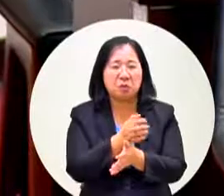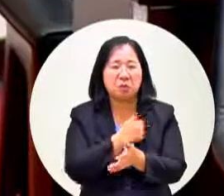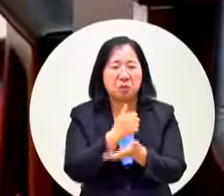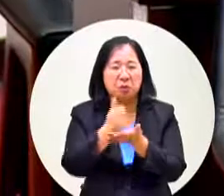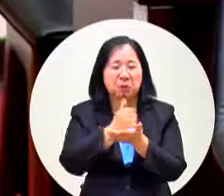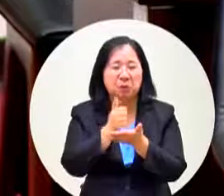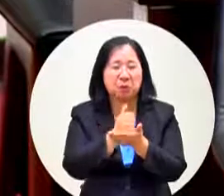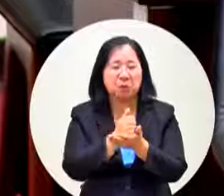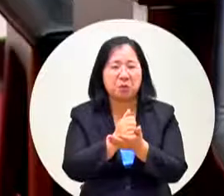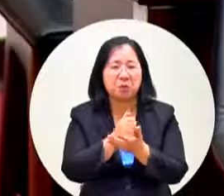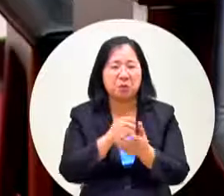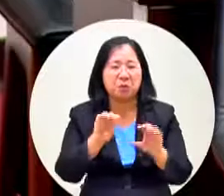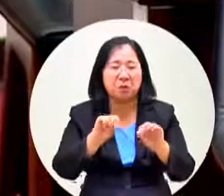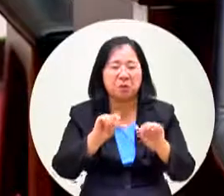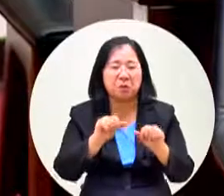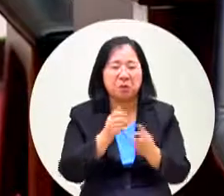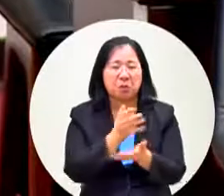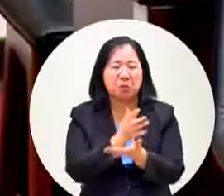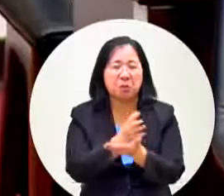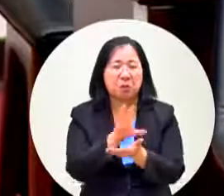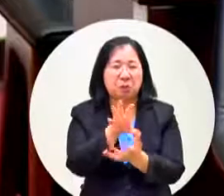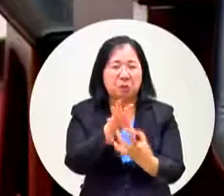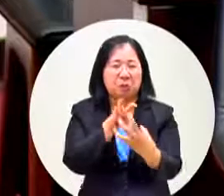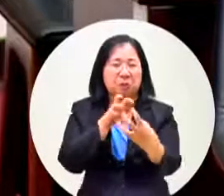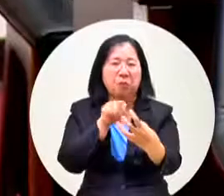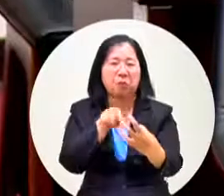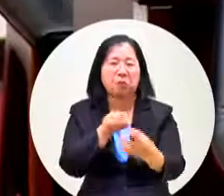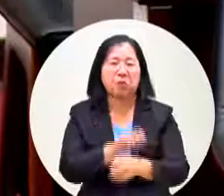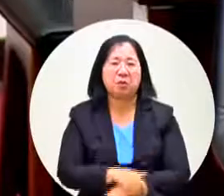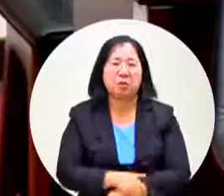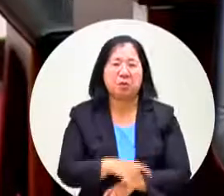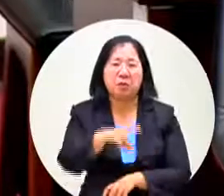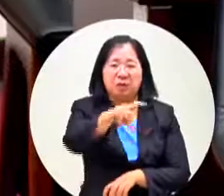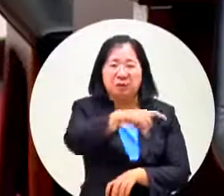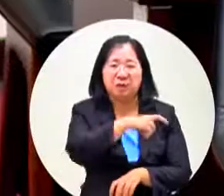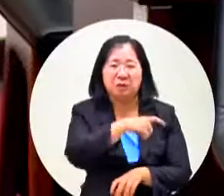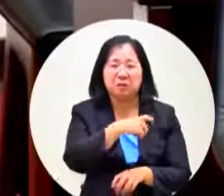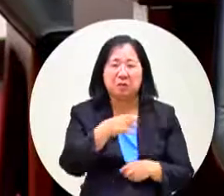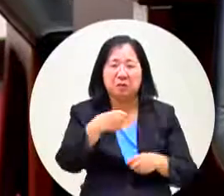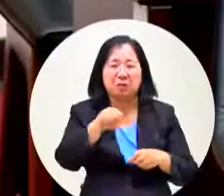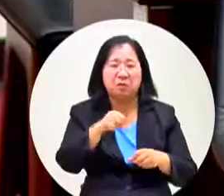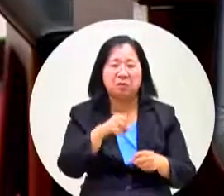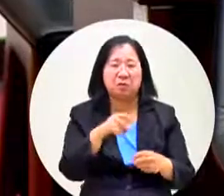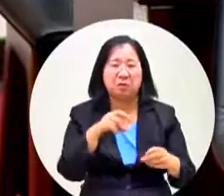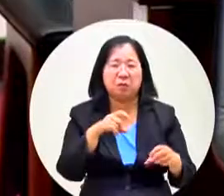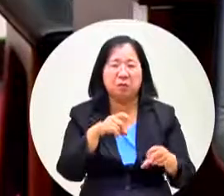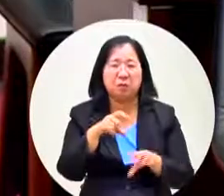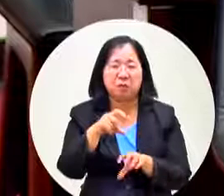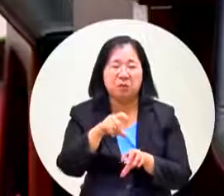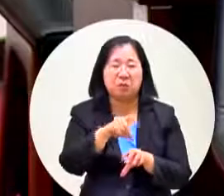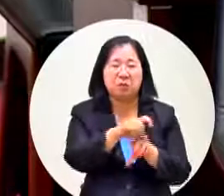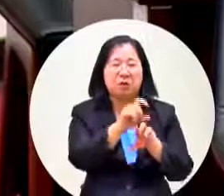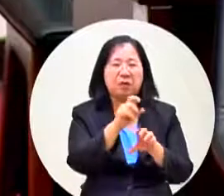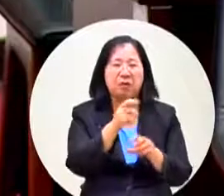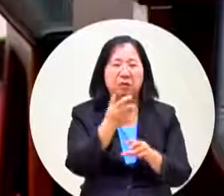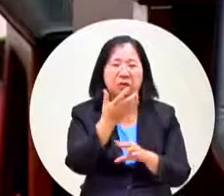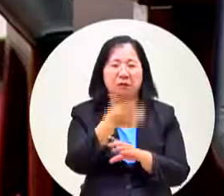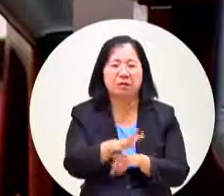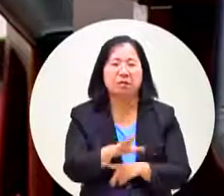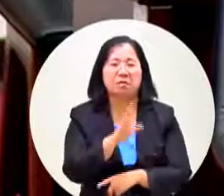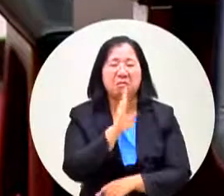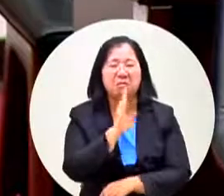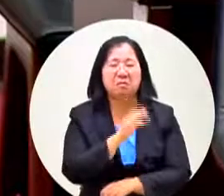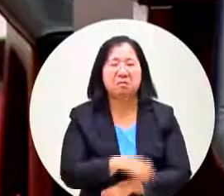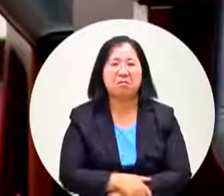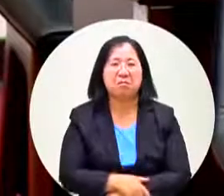啊，往迄边来要往遮来，伊遮嘛无带转区，啊，变作安尼来，足接发生车祸啦